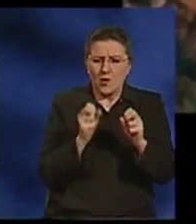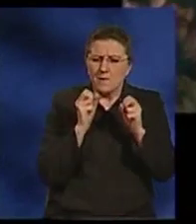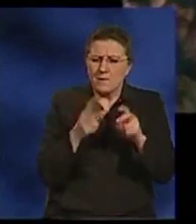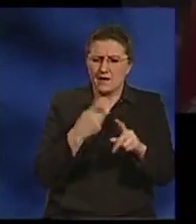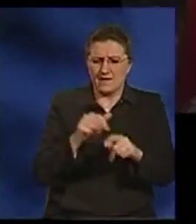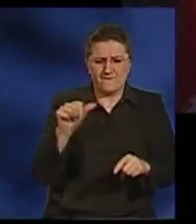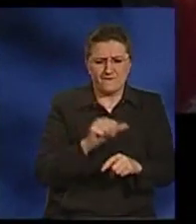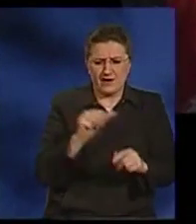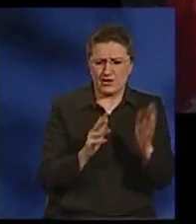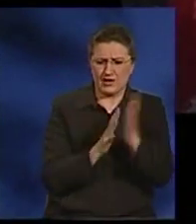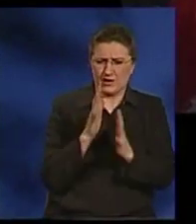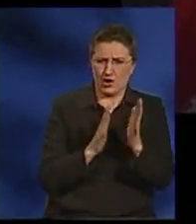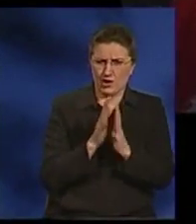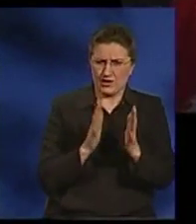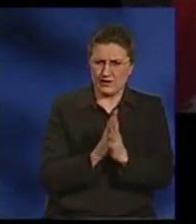этих вредных корней